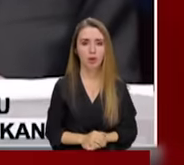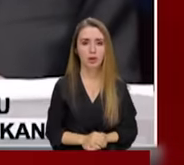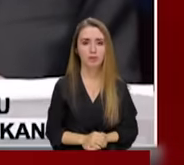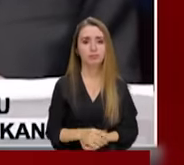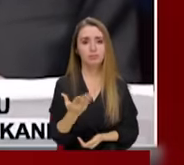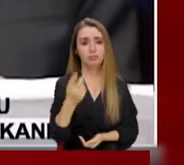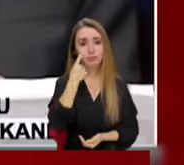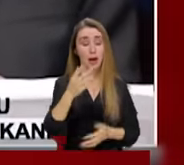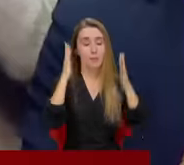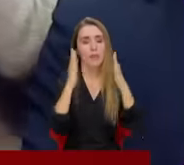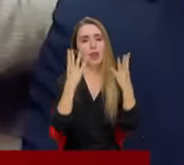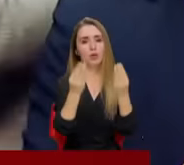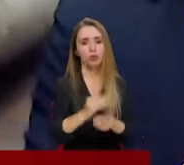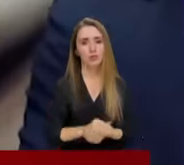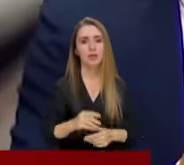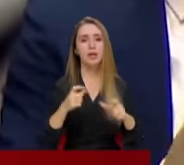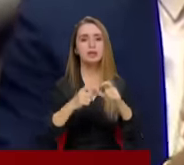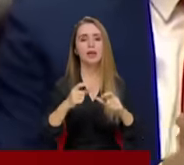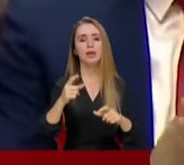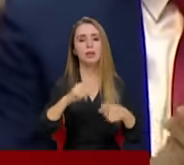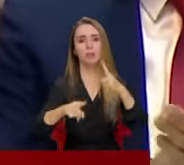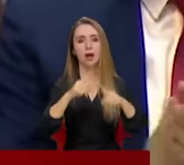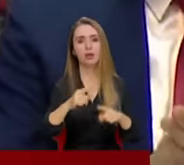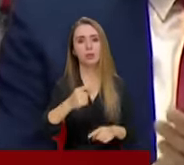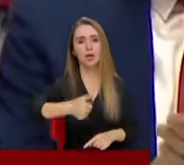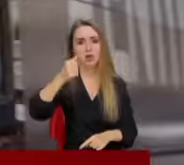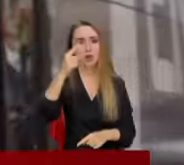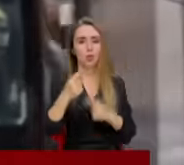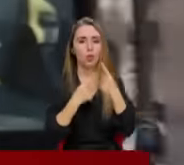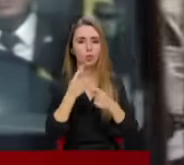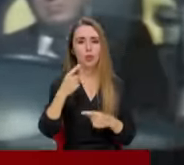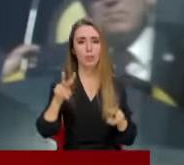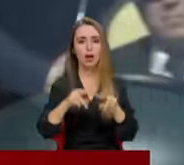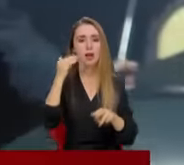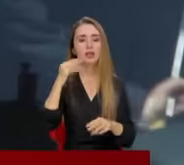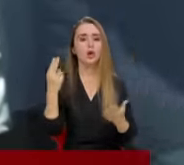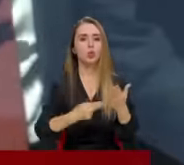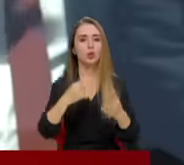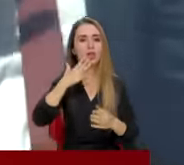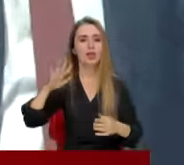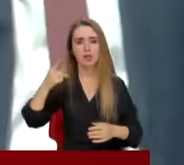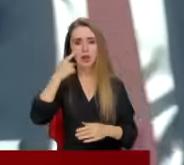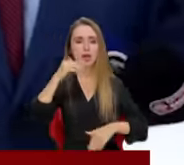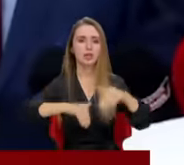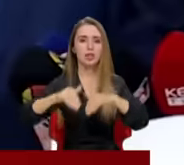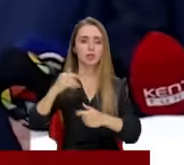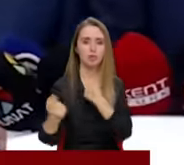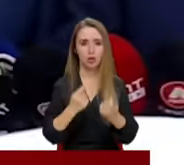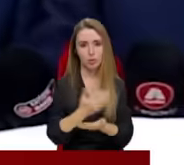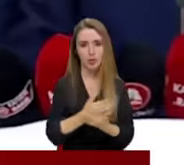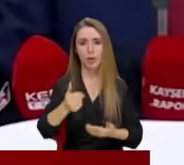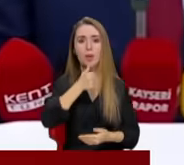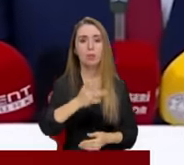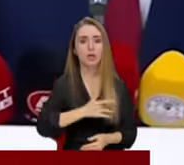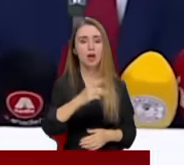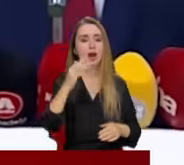başına ayrı bir bela. Saadet lideri TV5'te konuştu. Akşener Kütahya ve Denizli'de seçim mesaisindeydi.